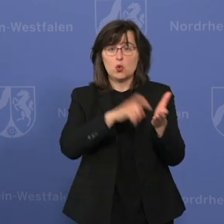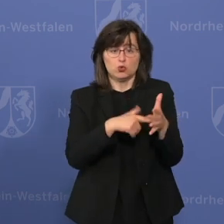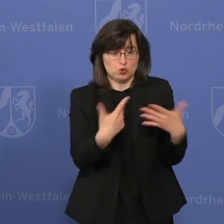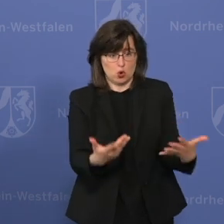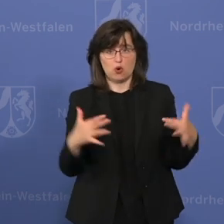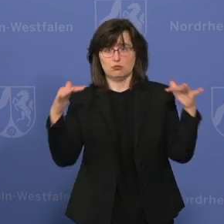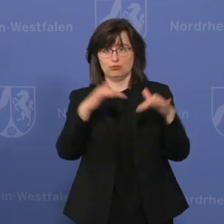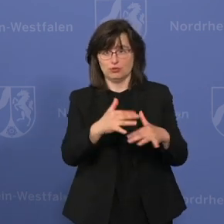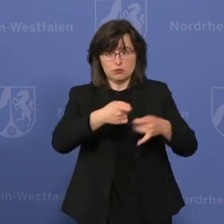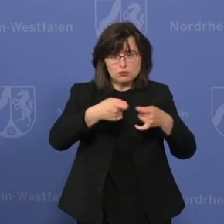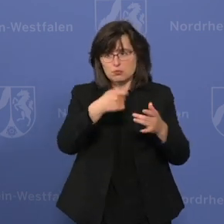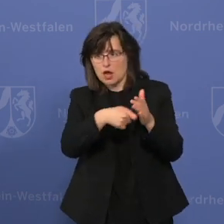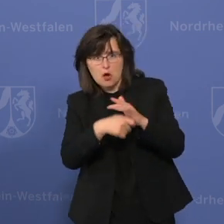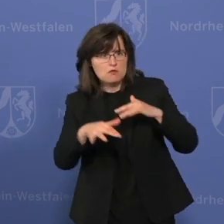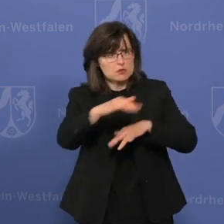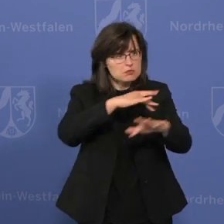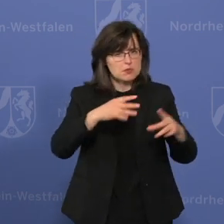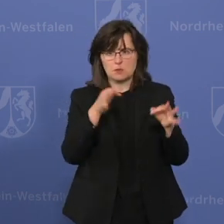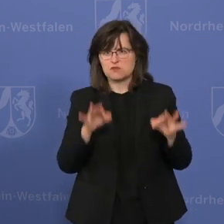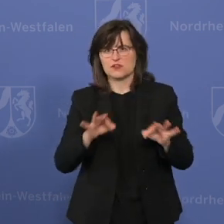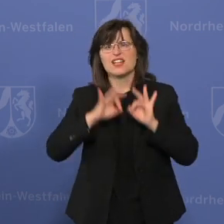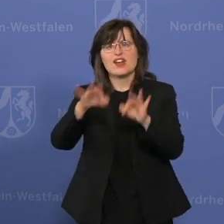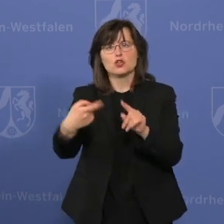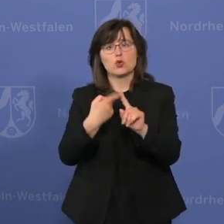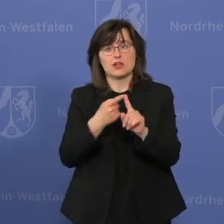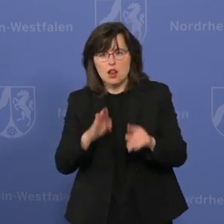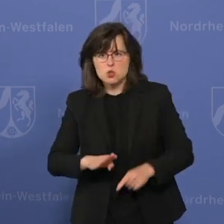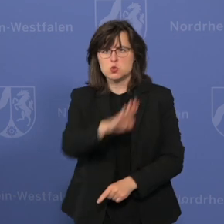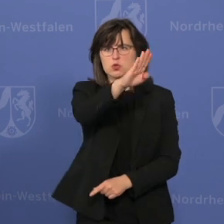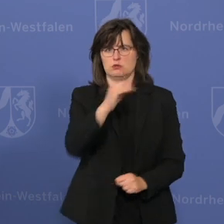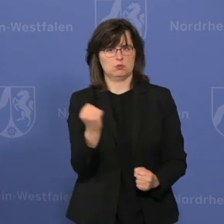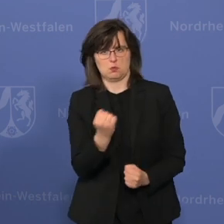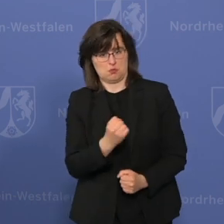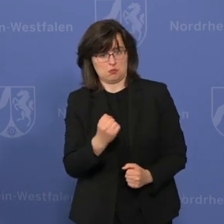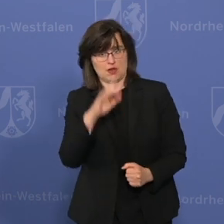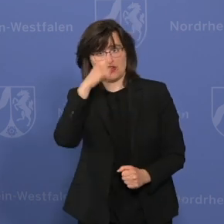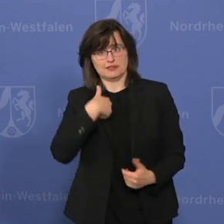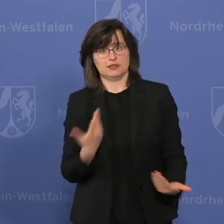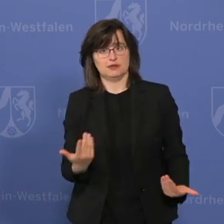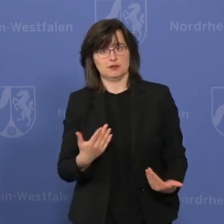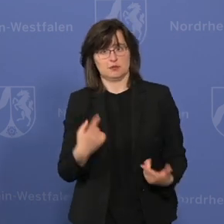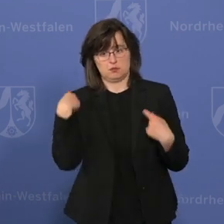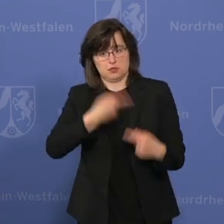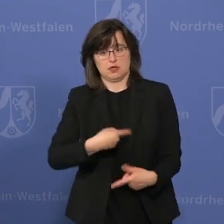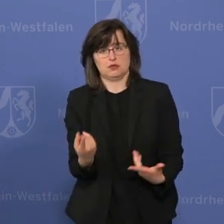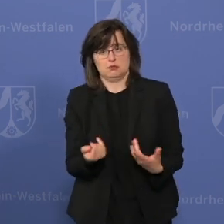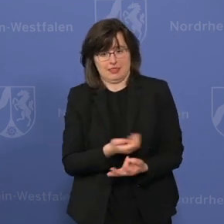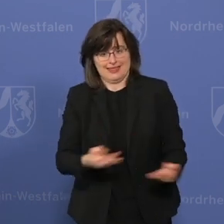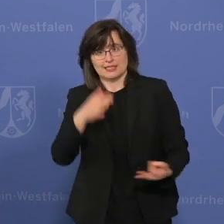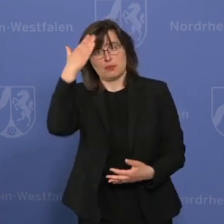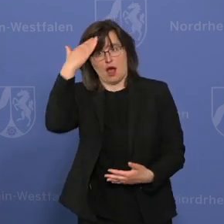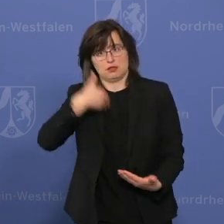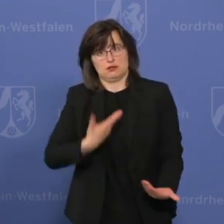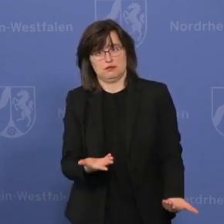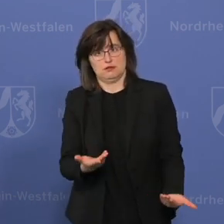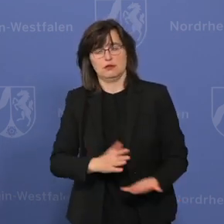diesen Orten mit steigenden Infektionszahlen zu tun gehabt hätten. Und deswegen glaube ich, dass wir alles